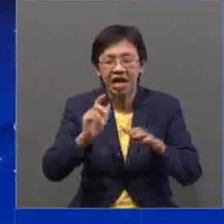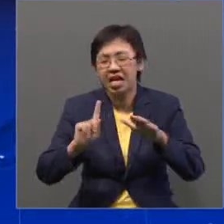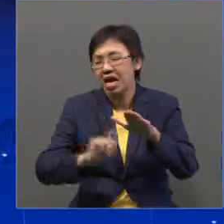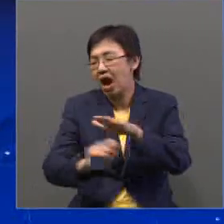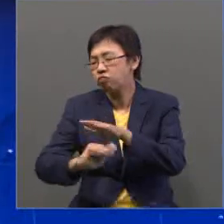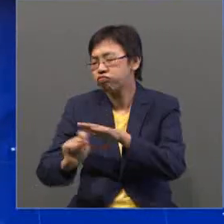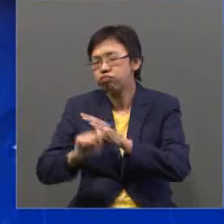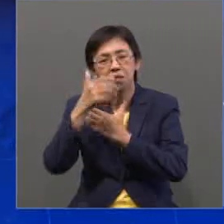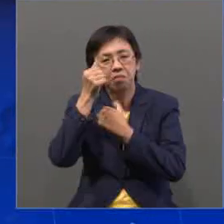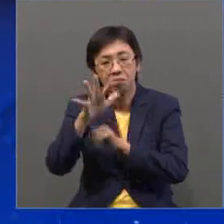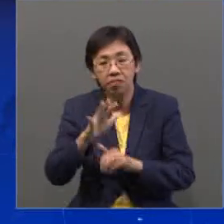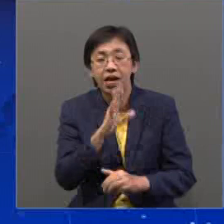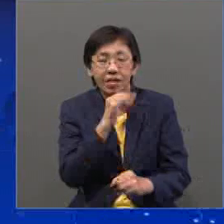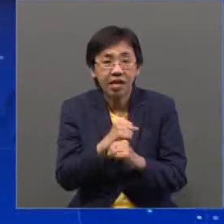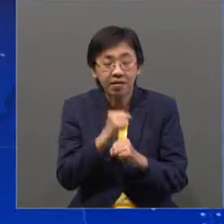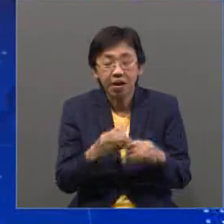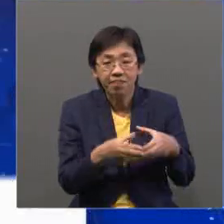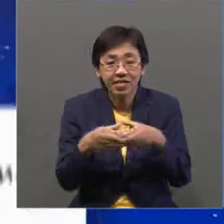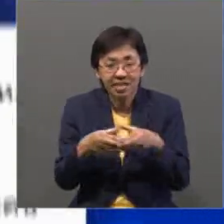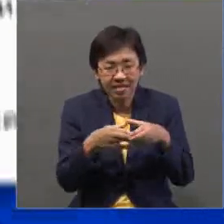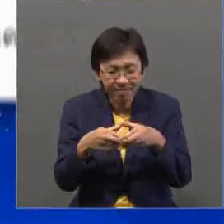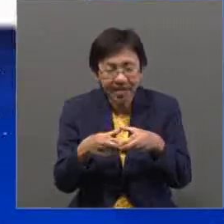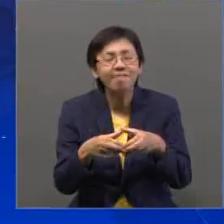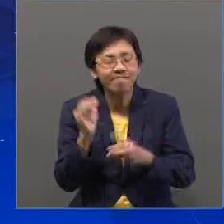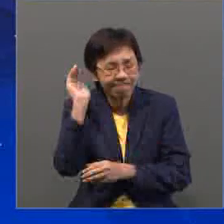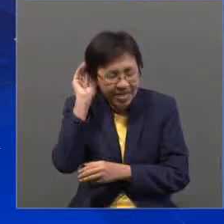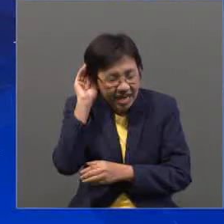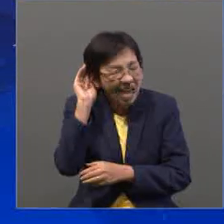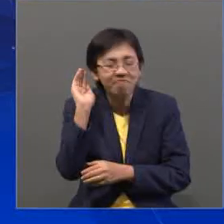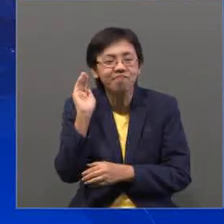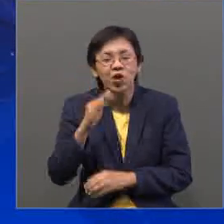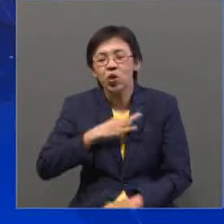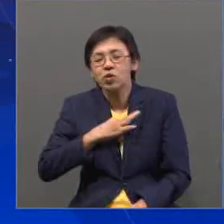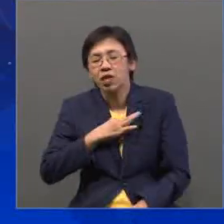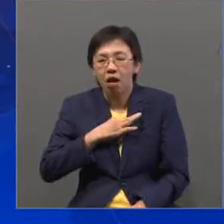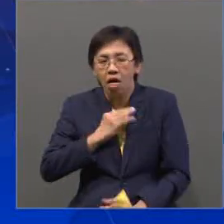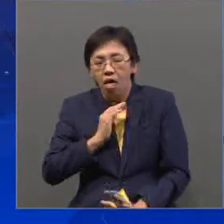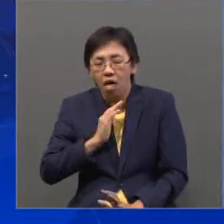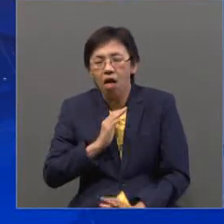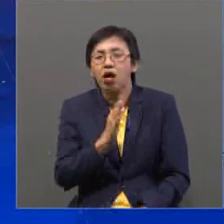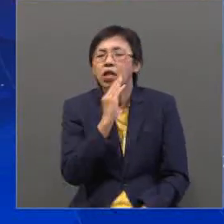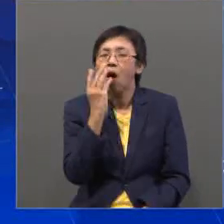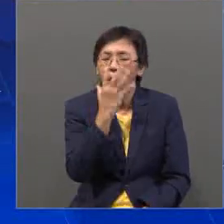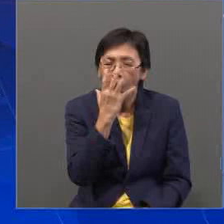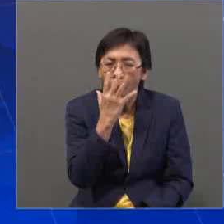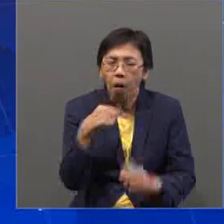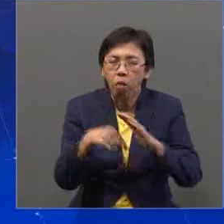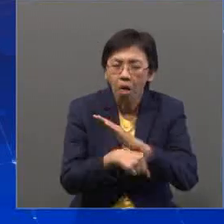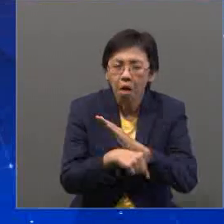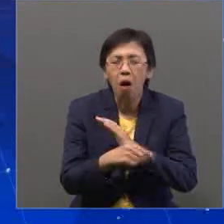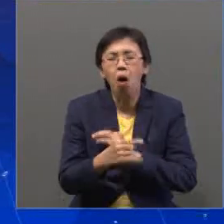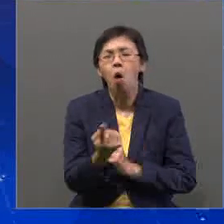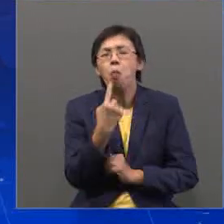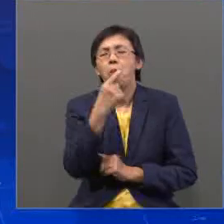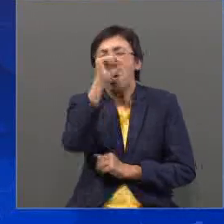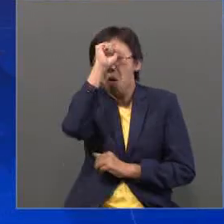นะครับแล้วก็บอกว่าเมื่อทำงานกันเป็นทีมจะเชื่อใจไม่หวั่นไหวต่อให้สุดท้ายจะถูกหลอกถูกหักหลังถูกมองว่า